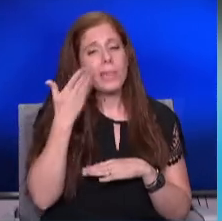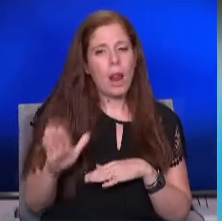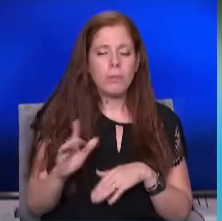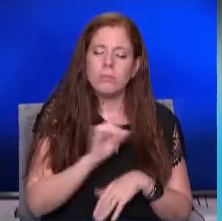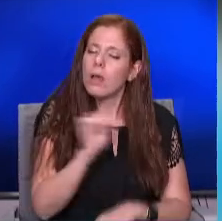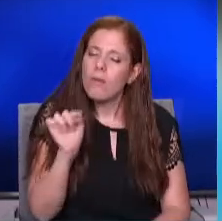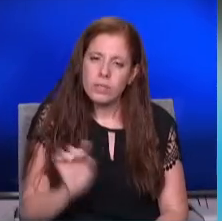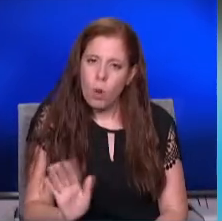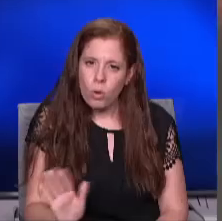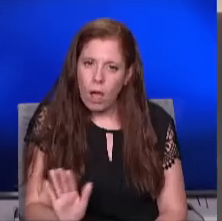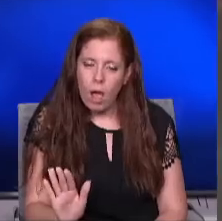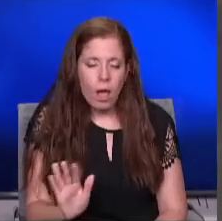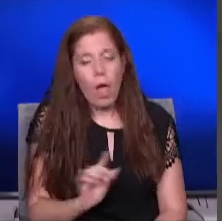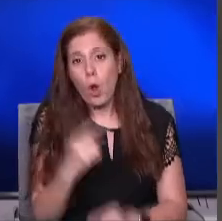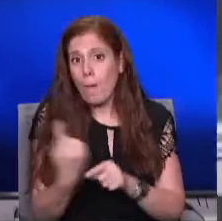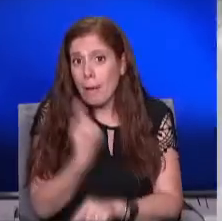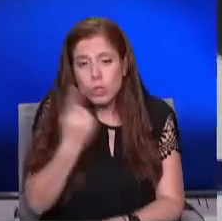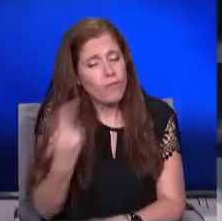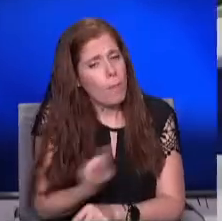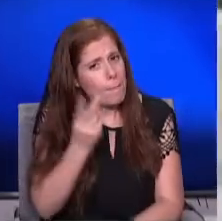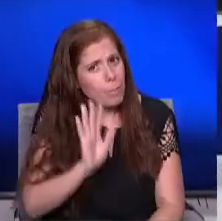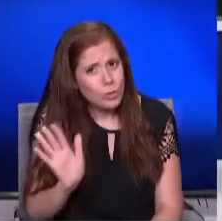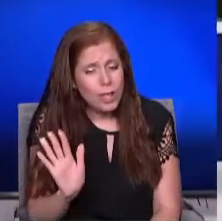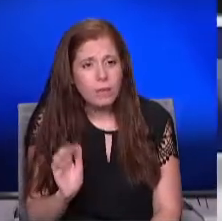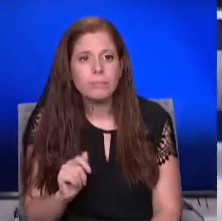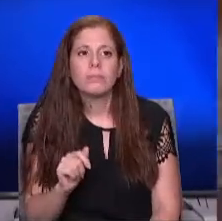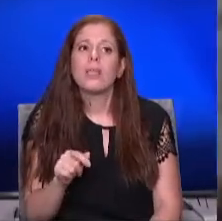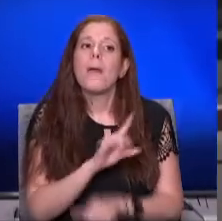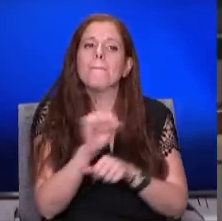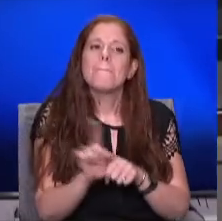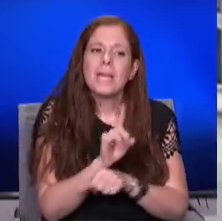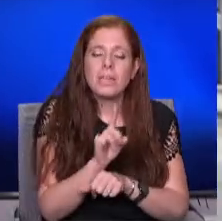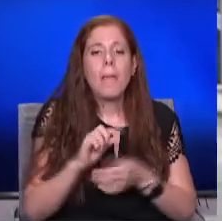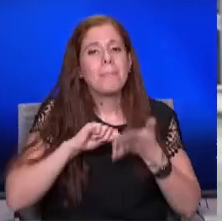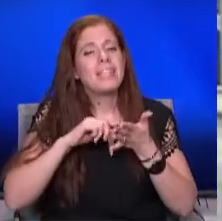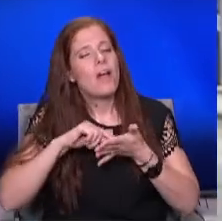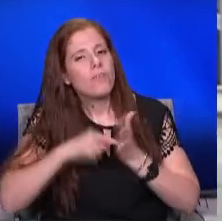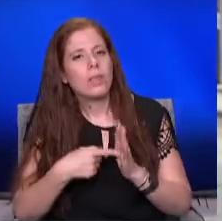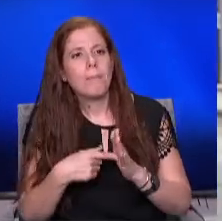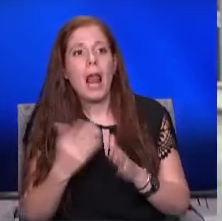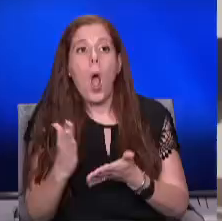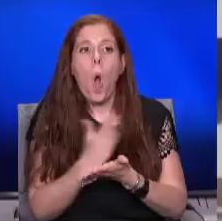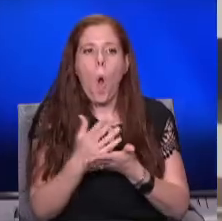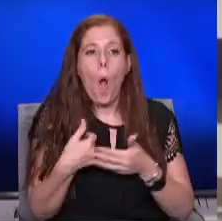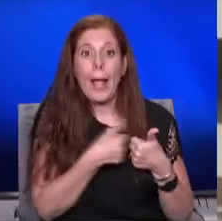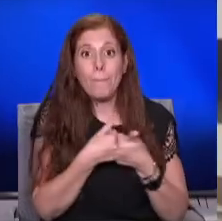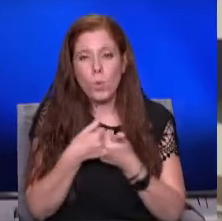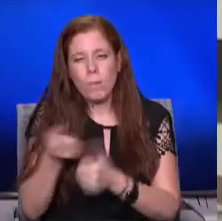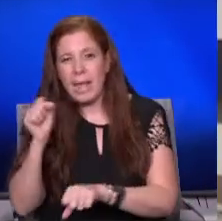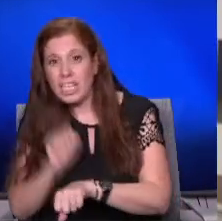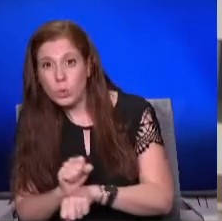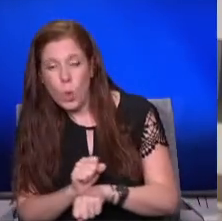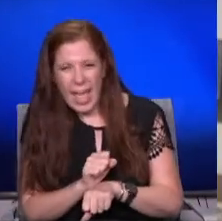הראשון ולא בסיבוב השני. ובינתיים במשטרה האיצו את חקירת הפרשה ומתכוונים לערוך אימות בין הסוהרת לאסיר. סוהרות